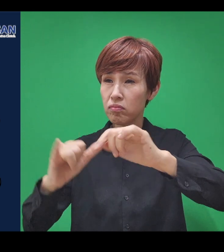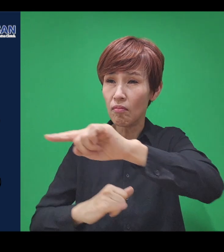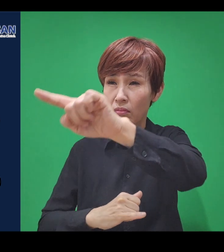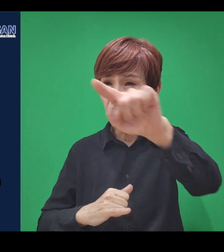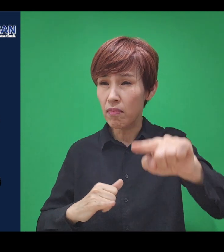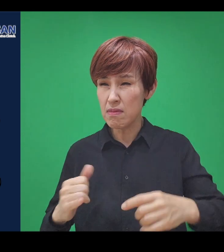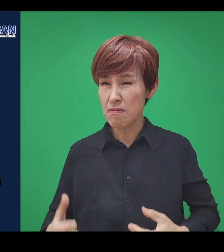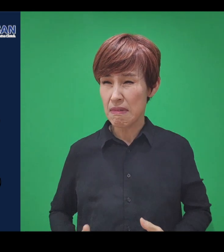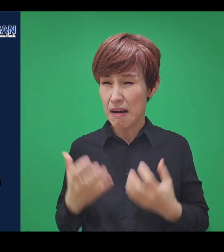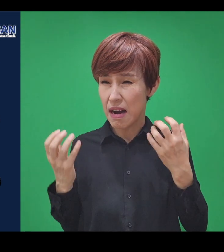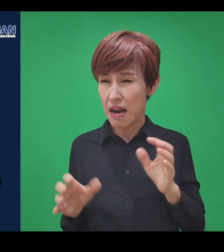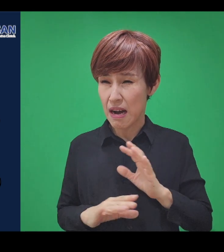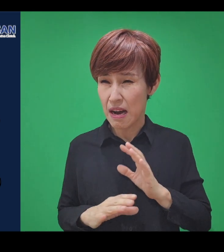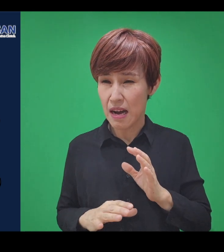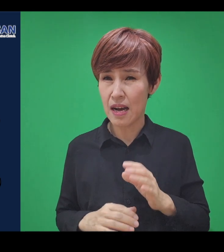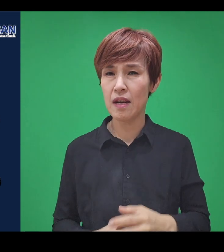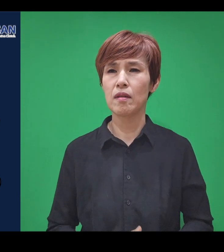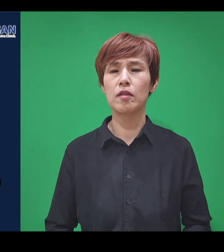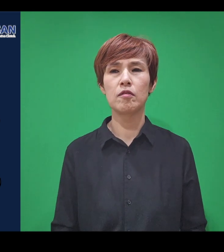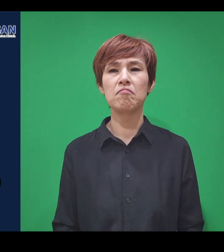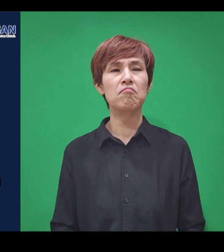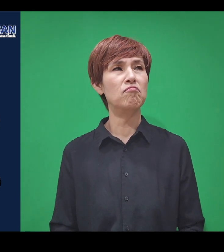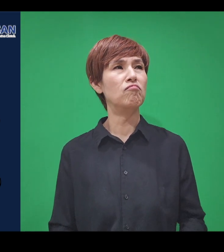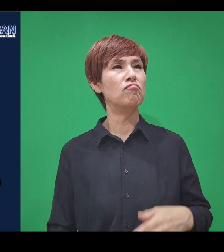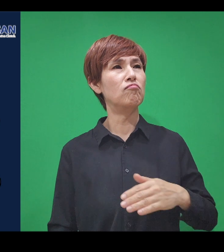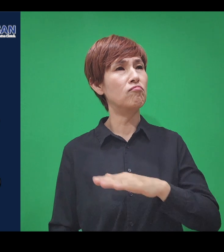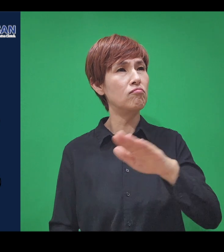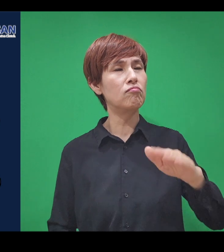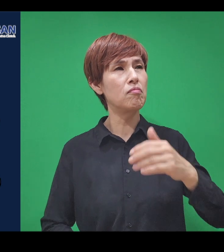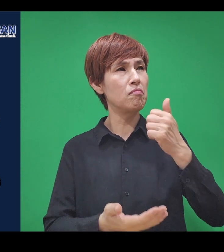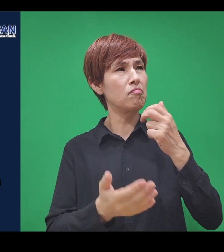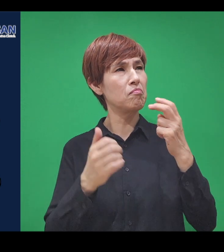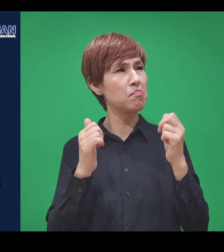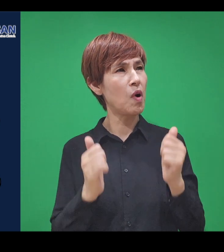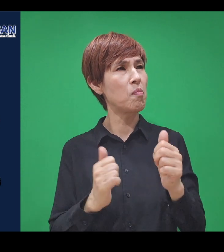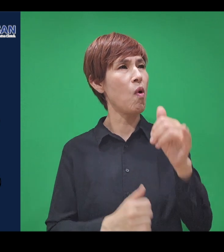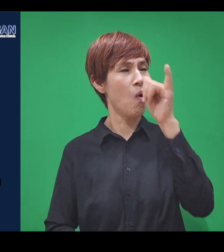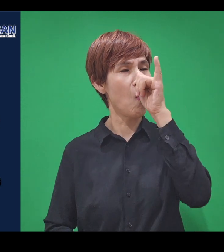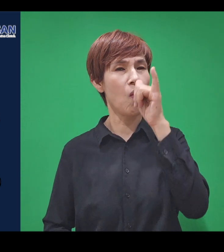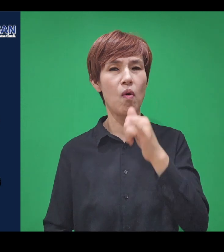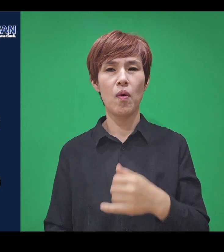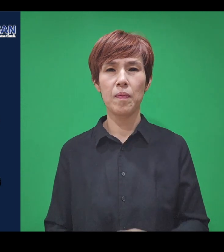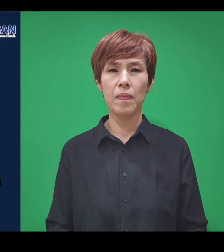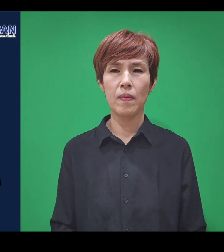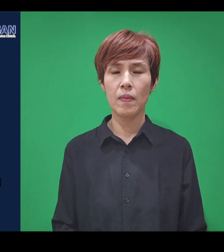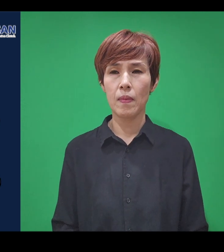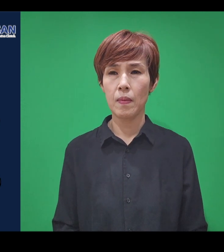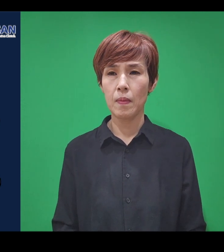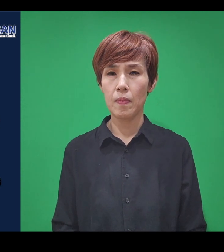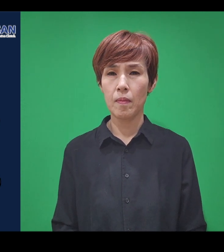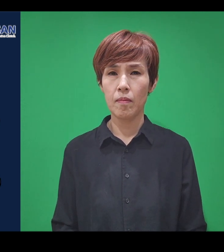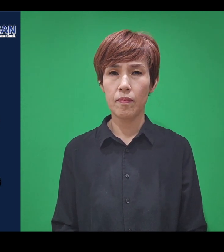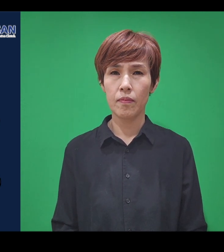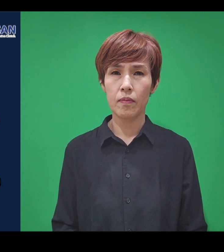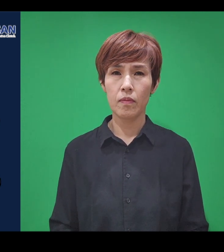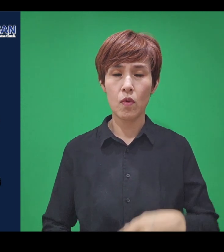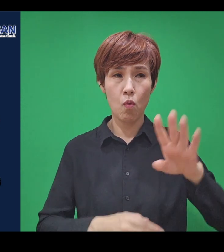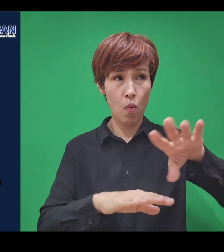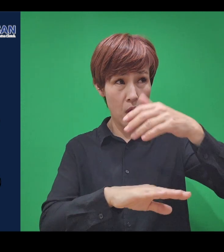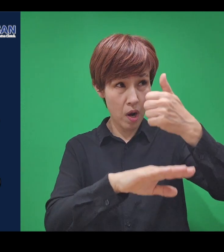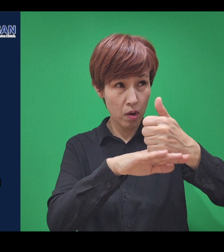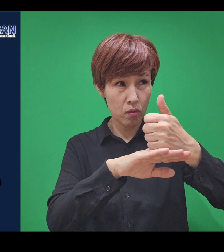유대인들이 대답하되 우리에게 법이 있습니다. 황제도 법을